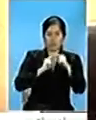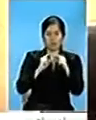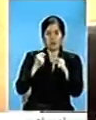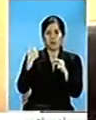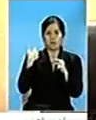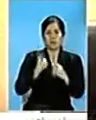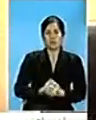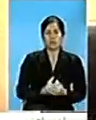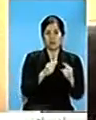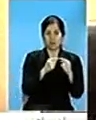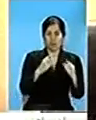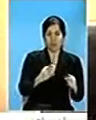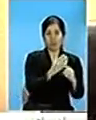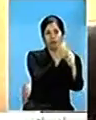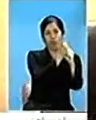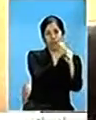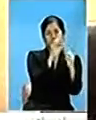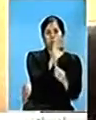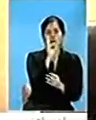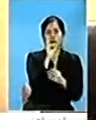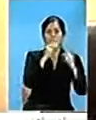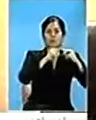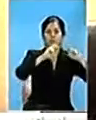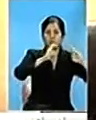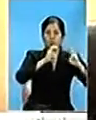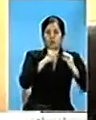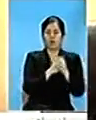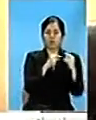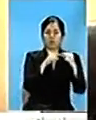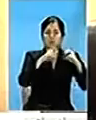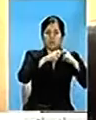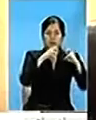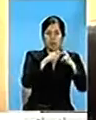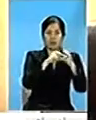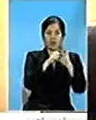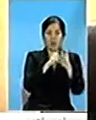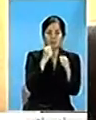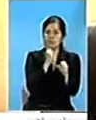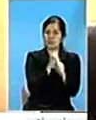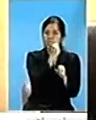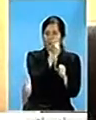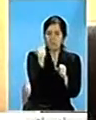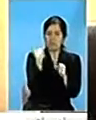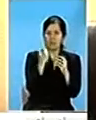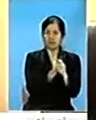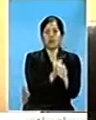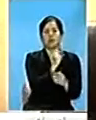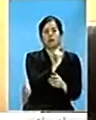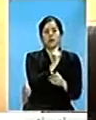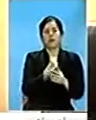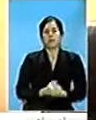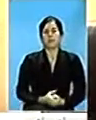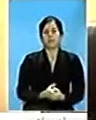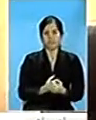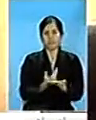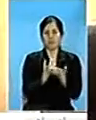อะไรเป็นวิธีการที่ดีที่สุดวิธีการที่ดีที่สุดทำได้หรือไม่ หรืออะไรที่จะสามารถทำได้จะทำให้การแก้ปั